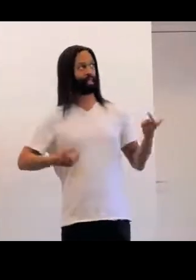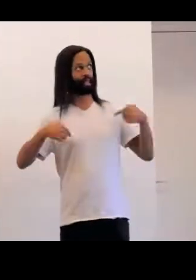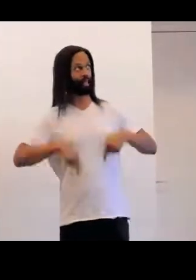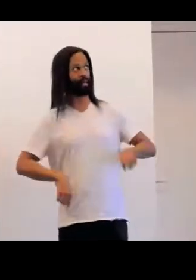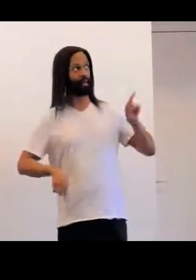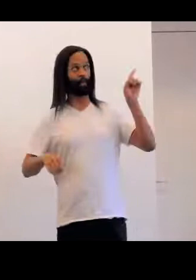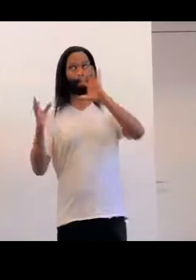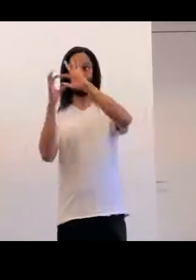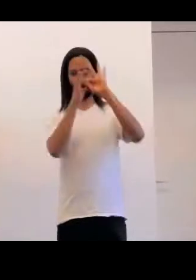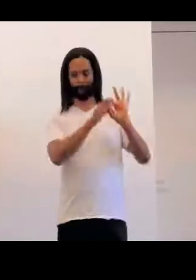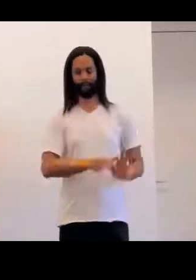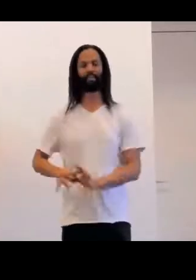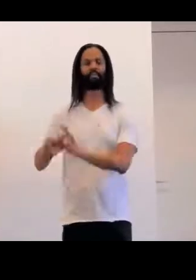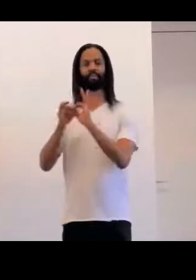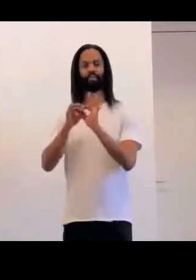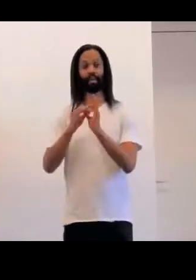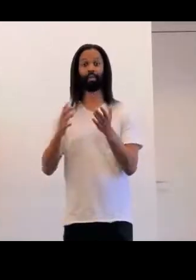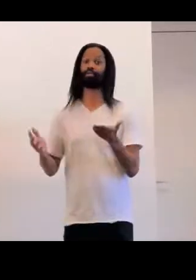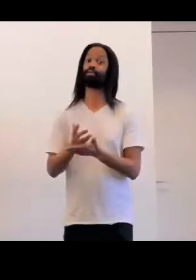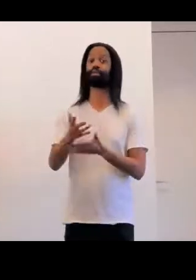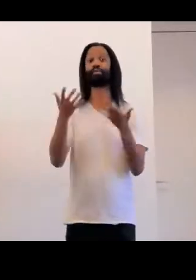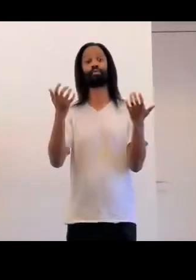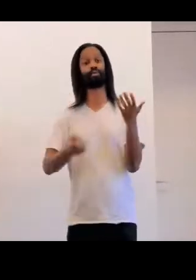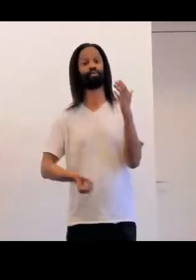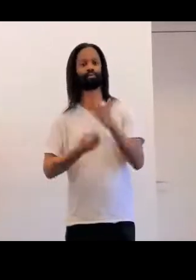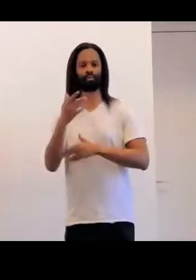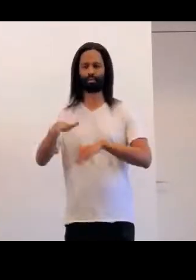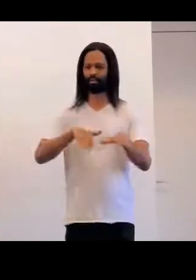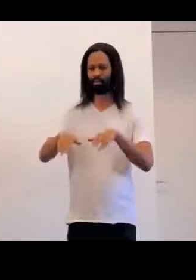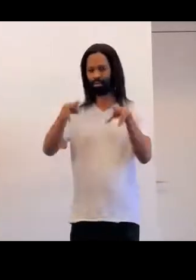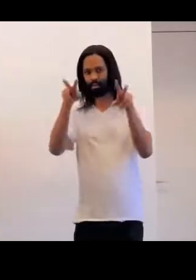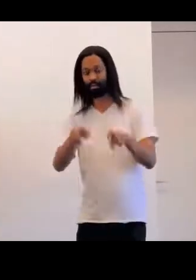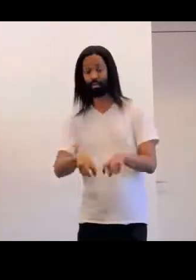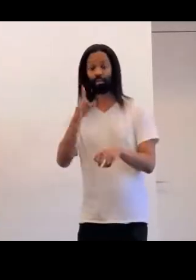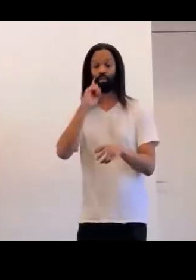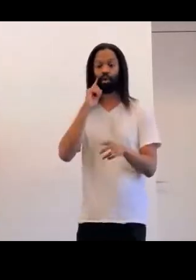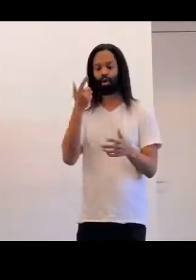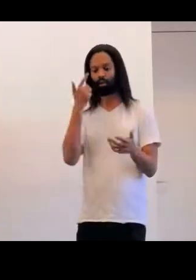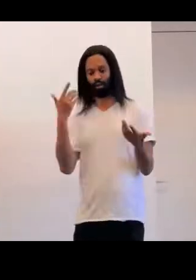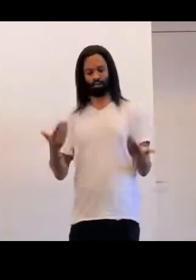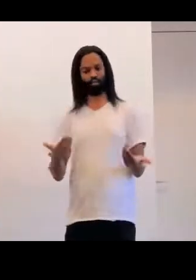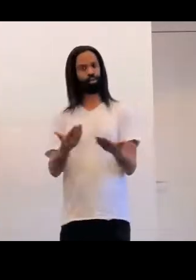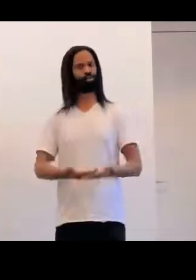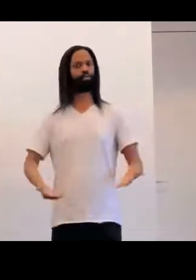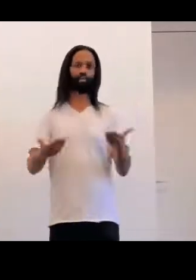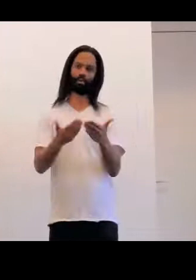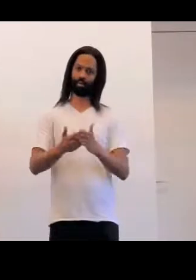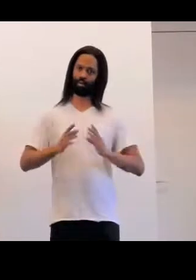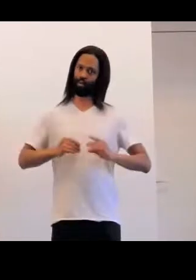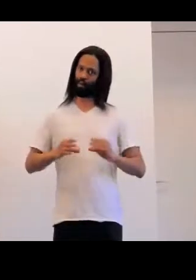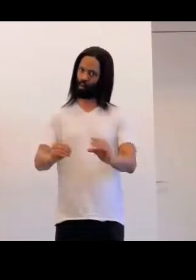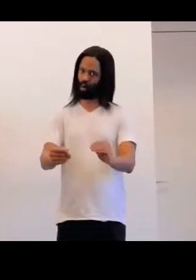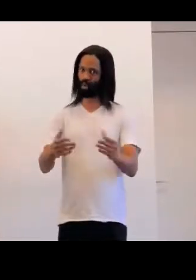concrétisation d'une approche innovante en prise avec la réalité du terrain. Pour rappel, cela fait suite à